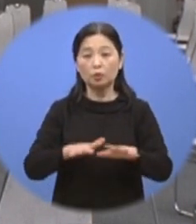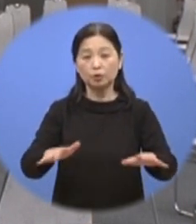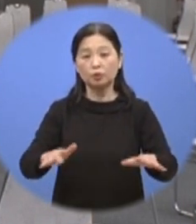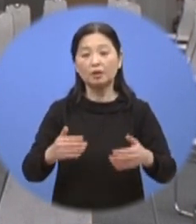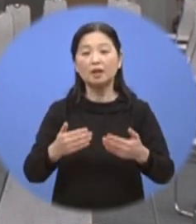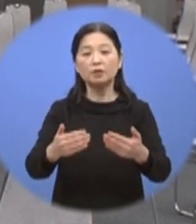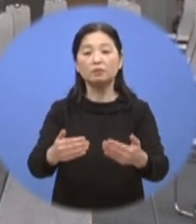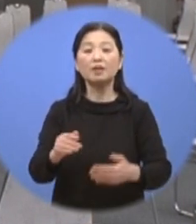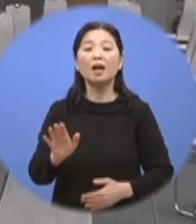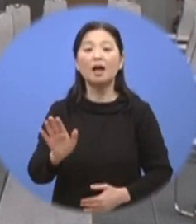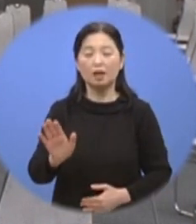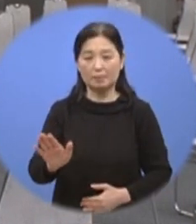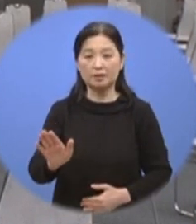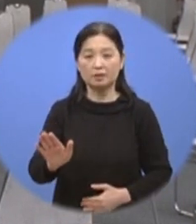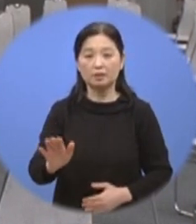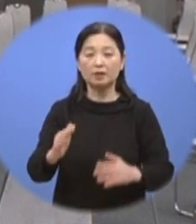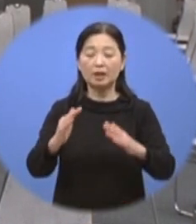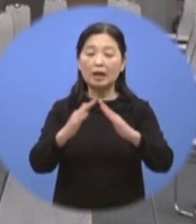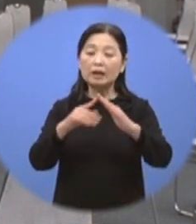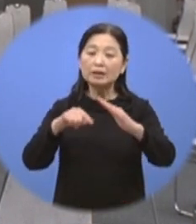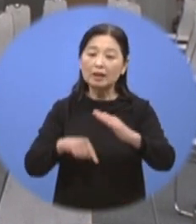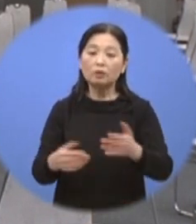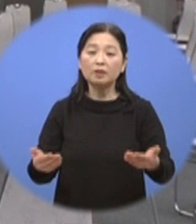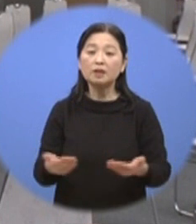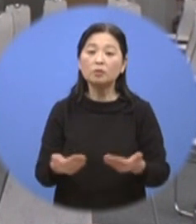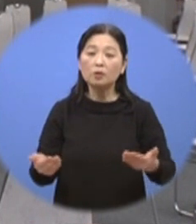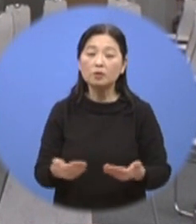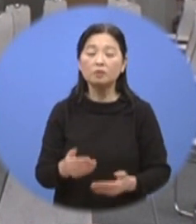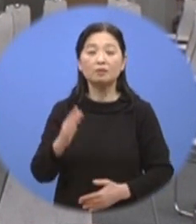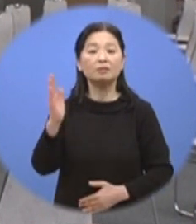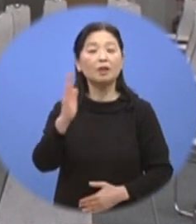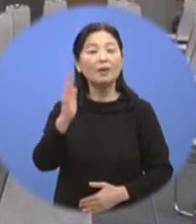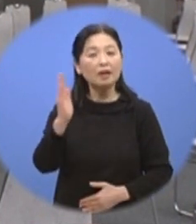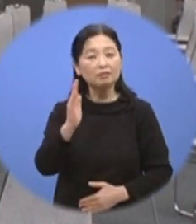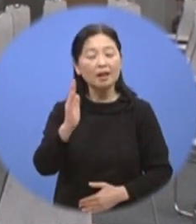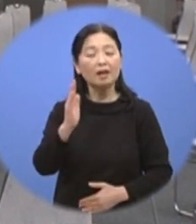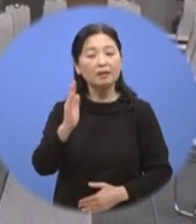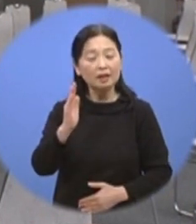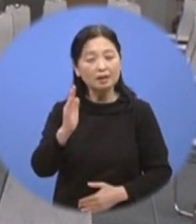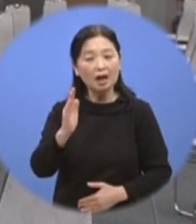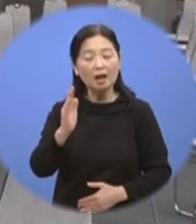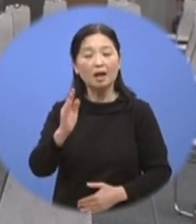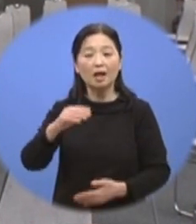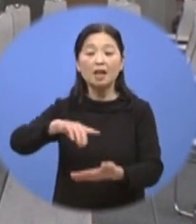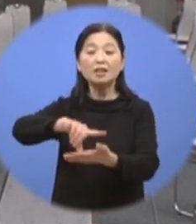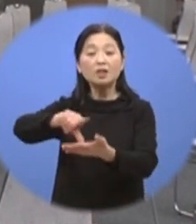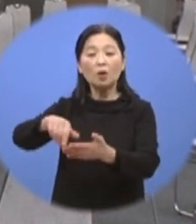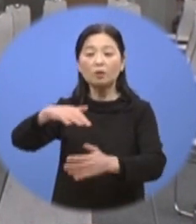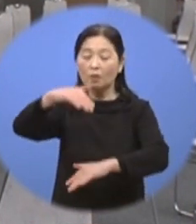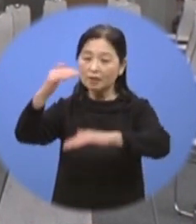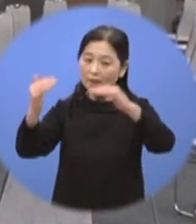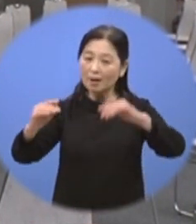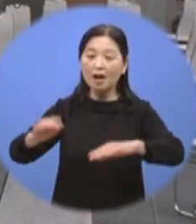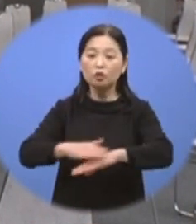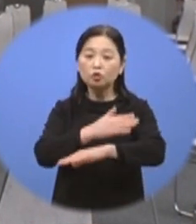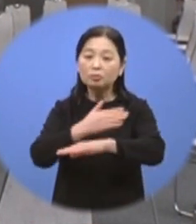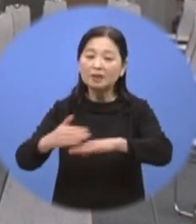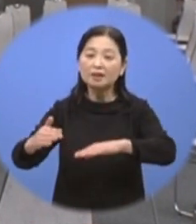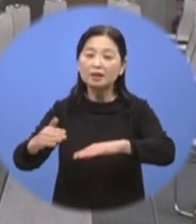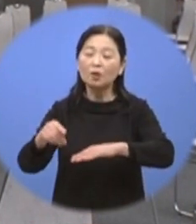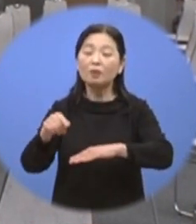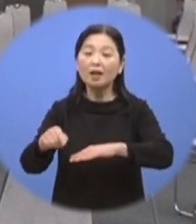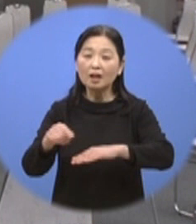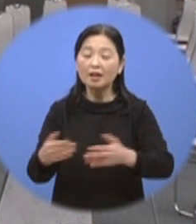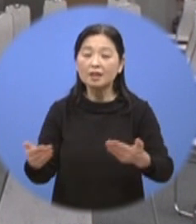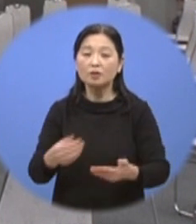で、自宅で仕事をするのではなくて、何かこう地方の自然と一緒にですね仕事をしたいというニーズは高まっ